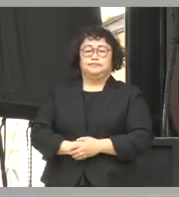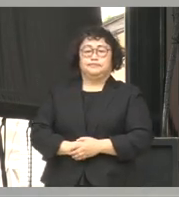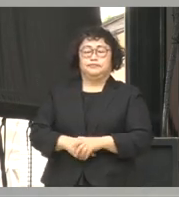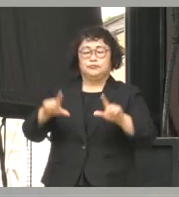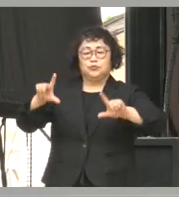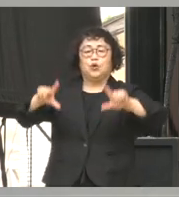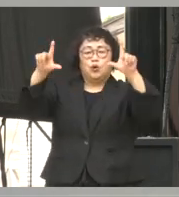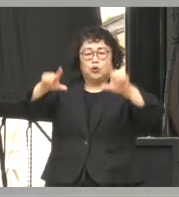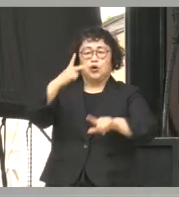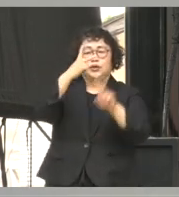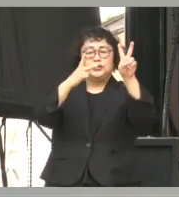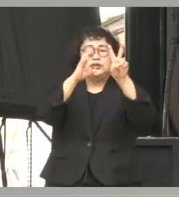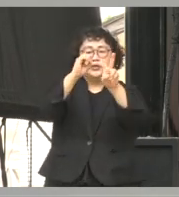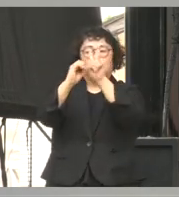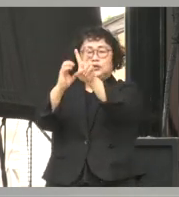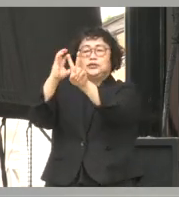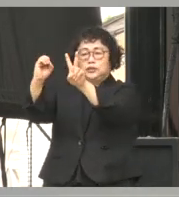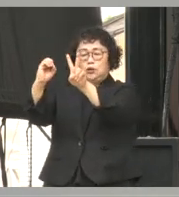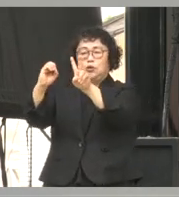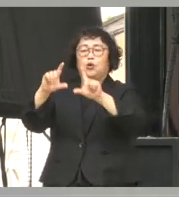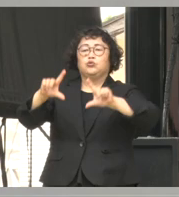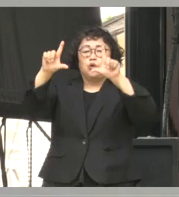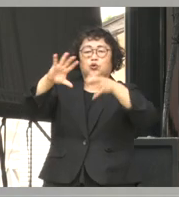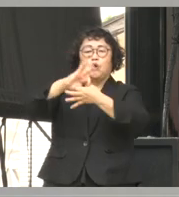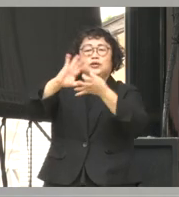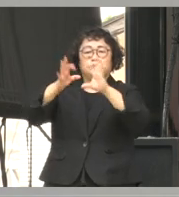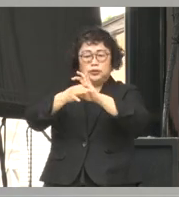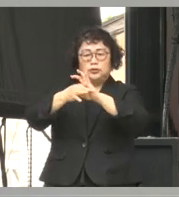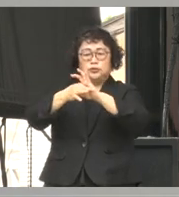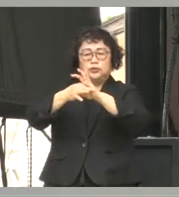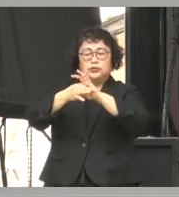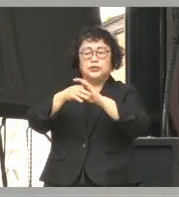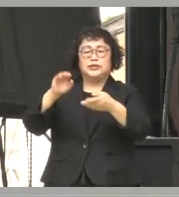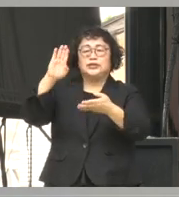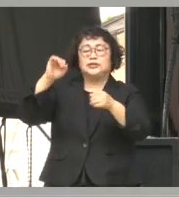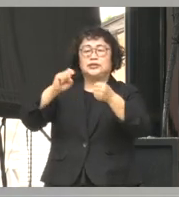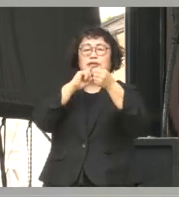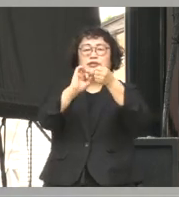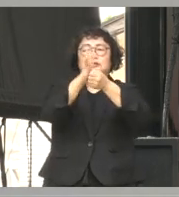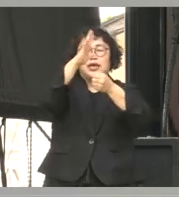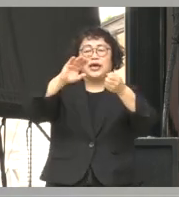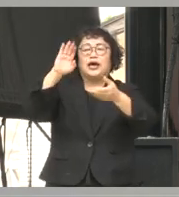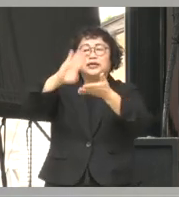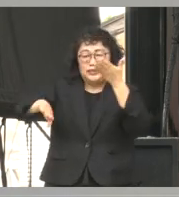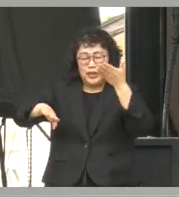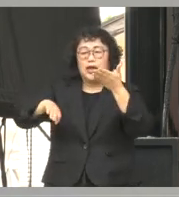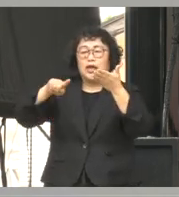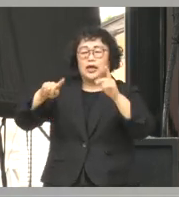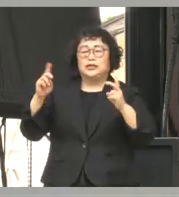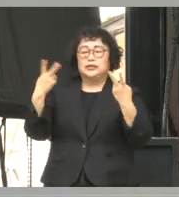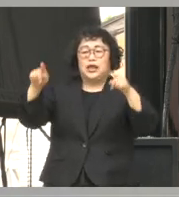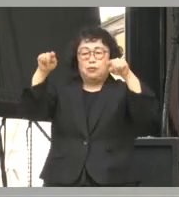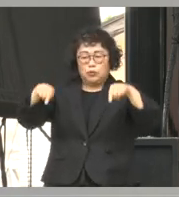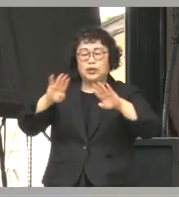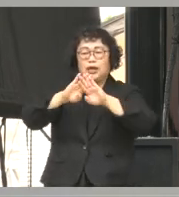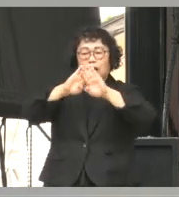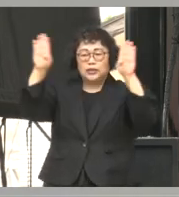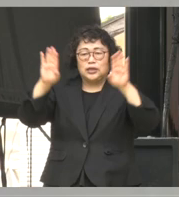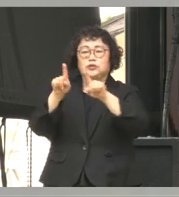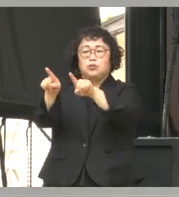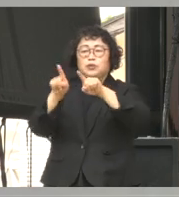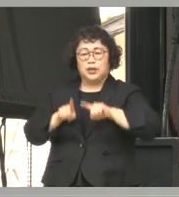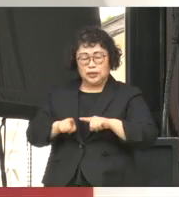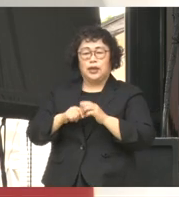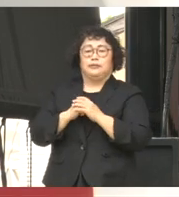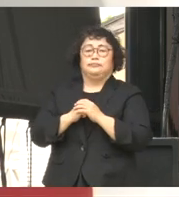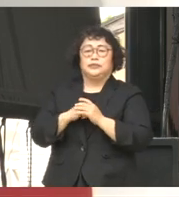東京2020オリンピック聖火リレー点火セレモニー開催に伴いま